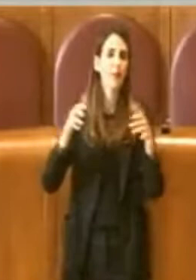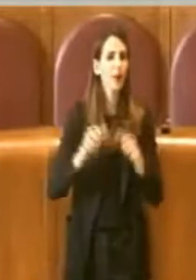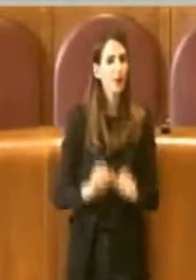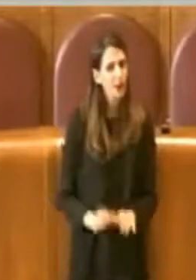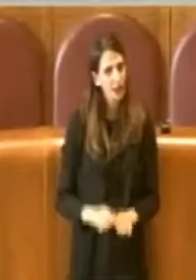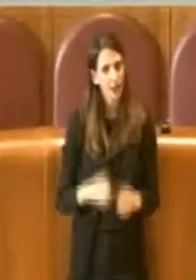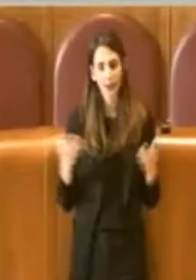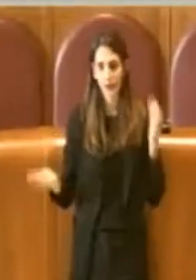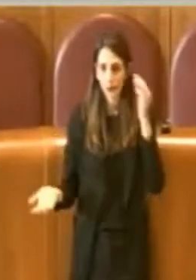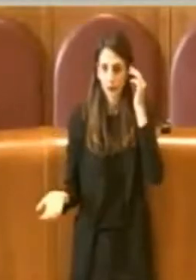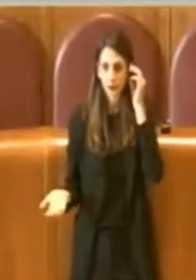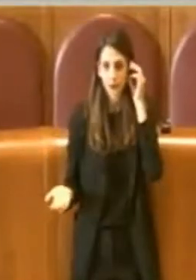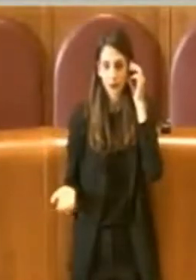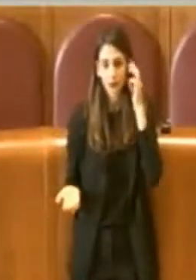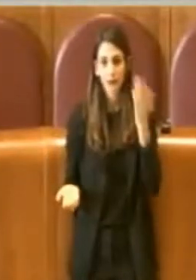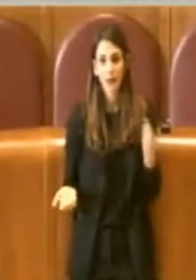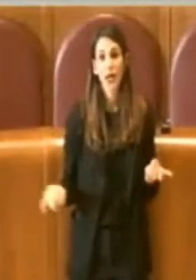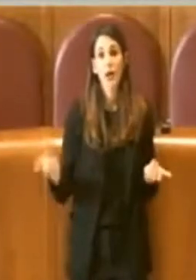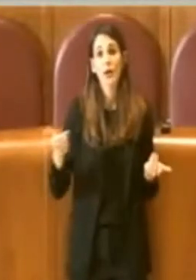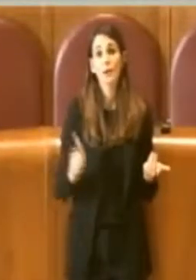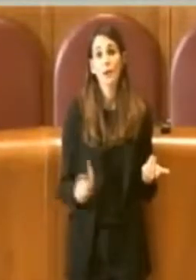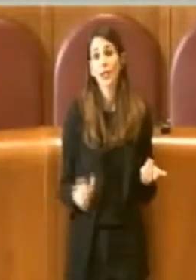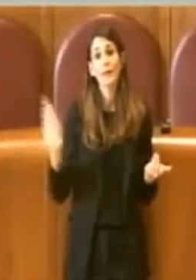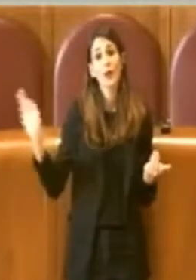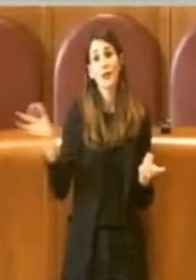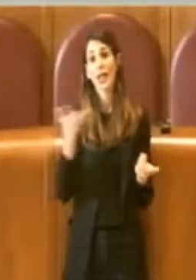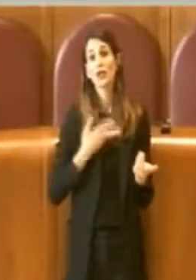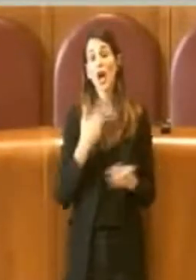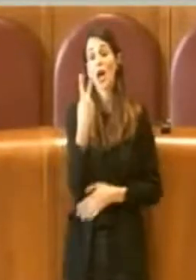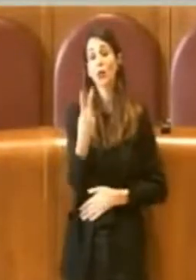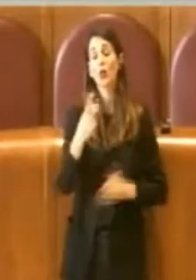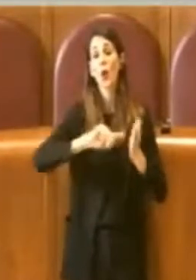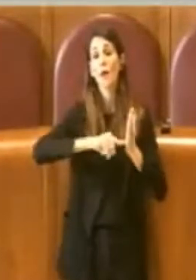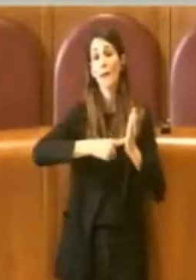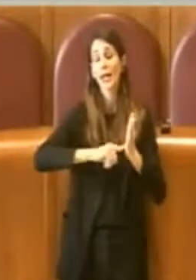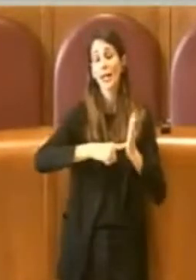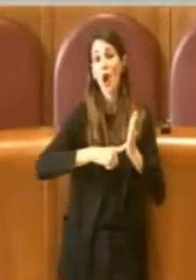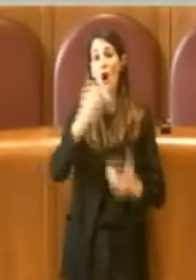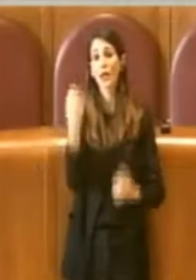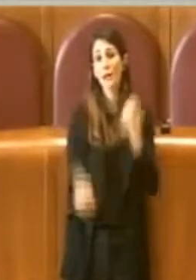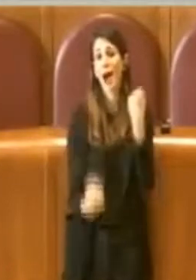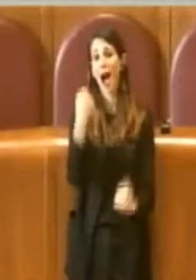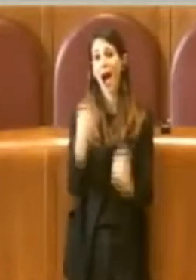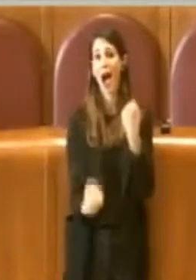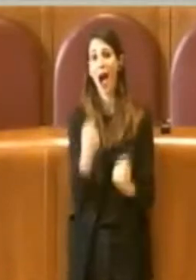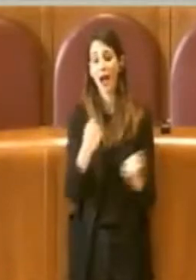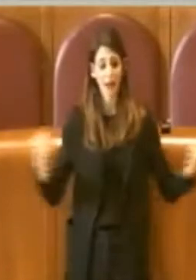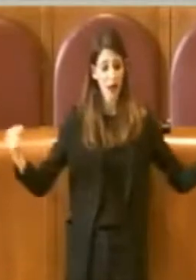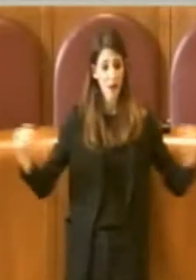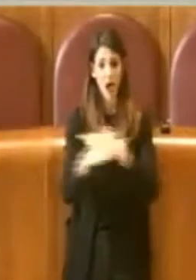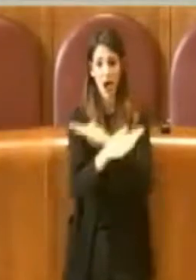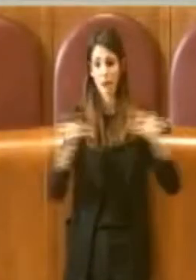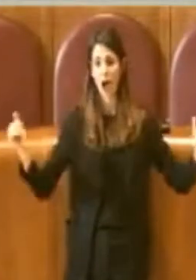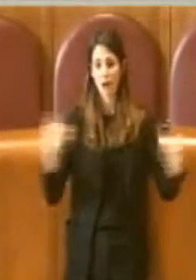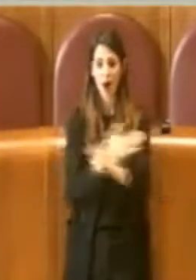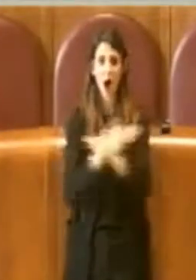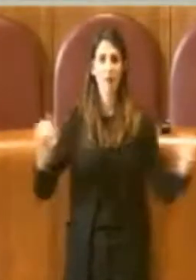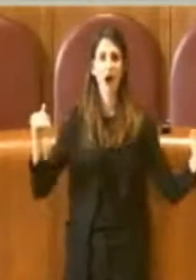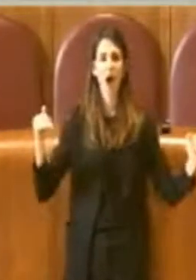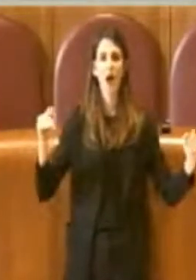facendoli rialzati, ma se circolano ancora 2 milioni di veicoli in questa città, questa sfida non si vincerà mai. Quindi da un